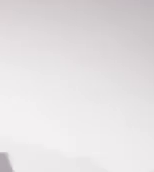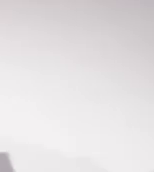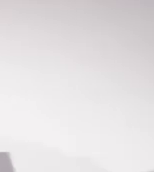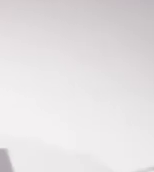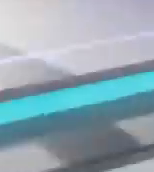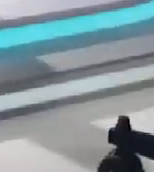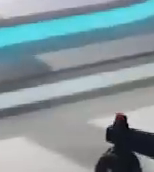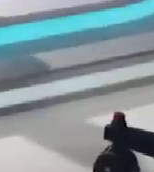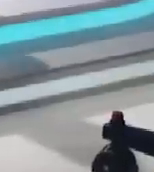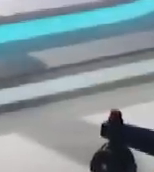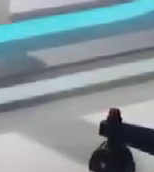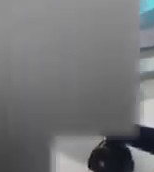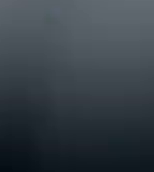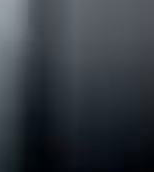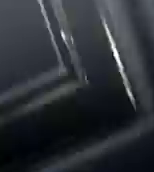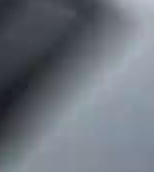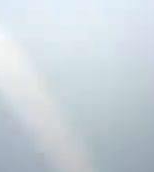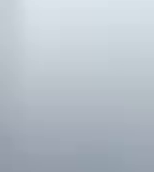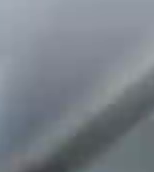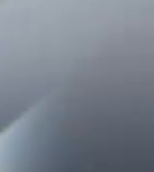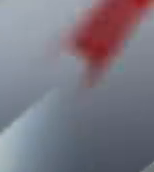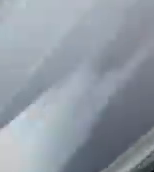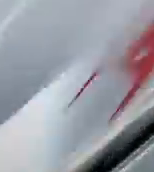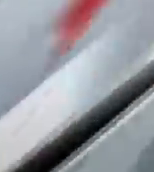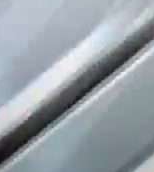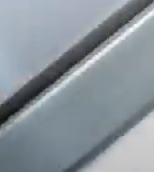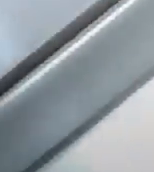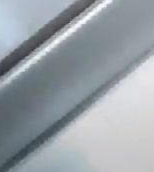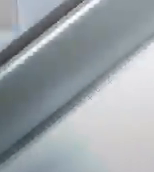Live mula sa GMA Network Center, ito ang 24 Horas.